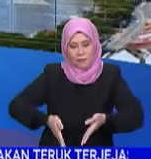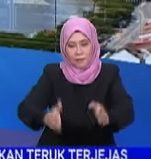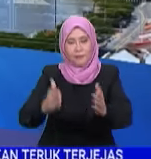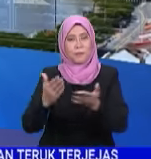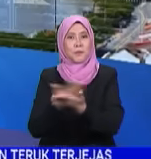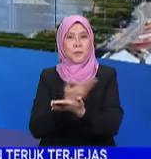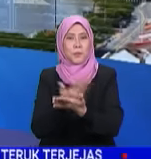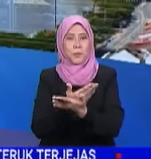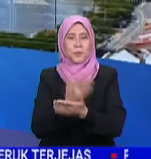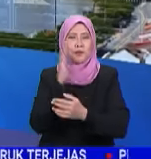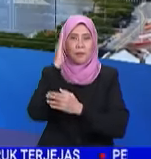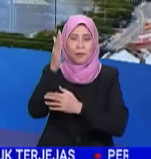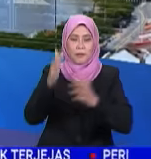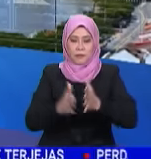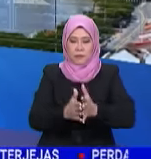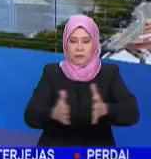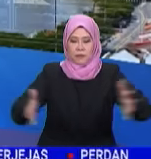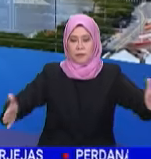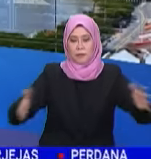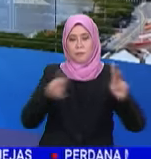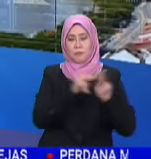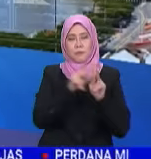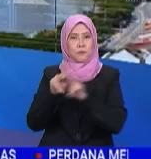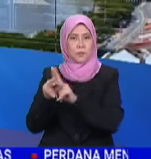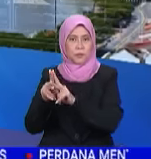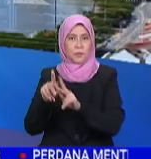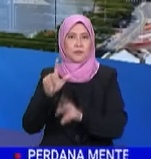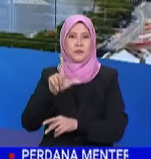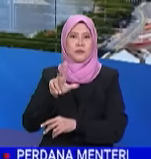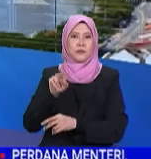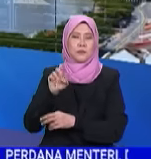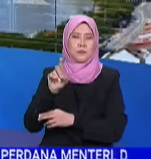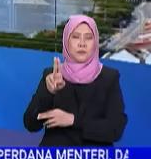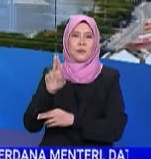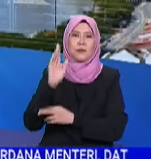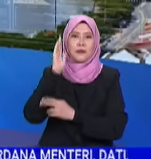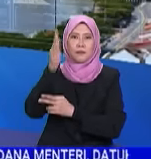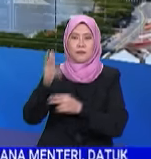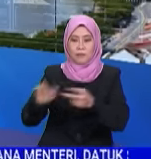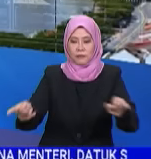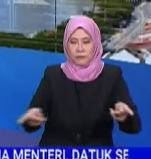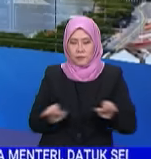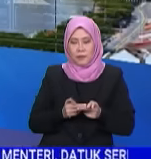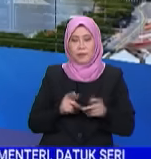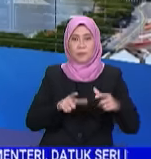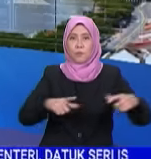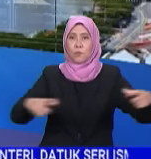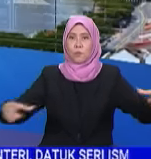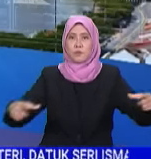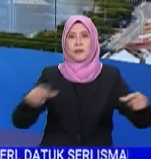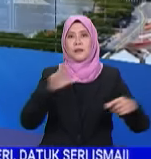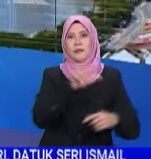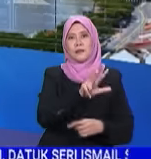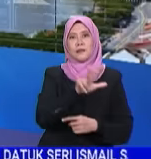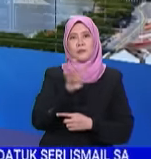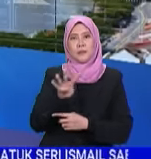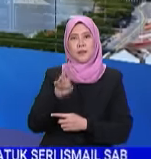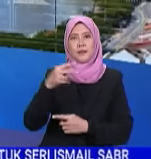berkenaan akan memperbesarkan Kampung setunggang Melayu lunduk yang melibatkan kawasan seluas 34